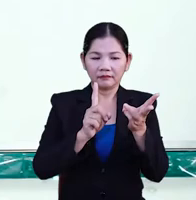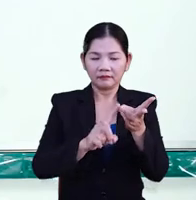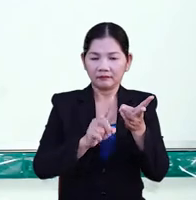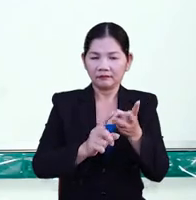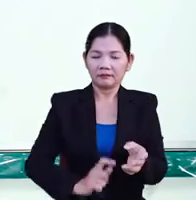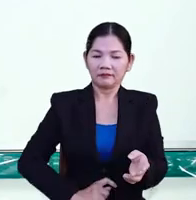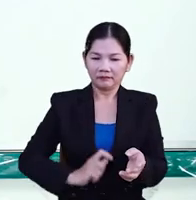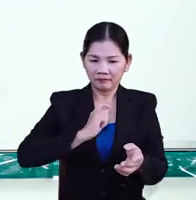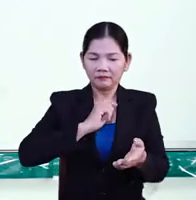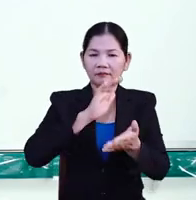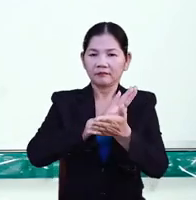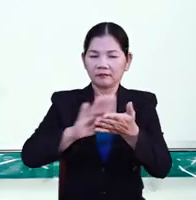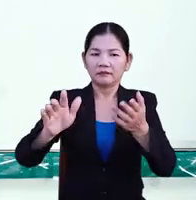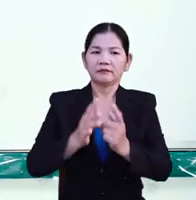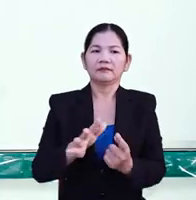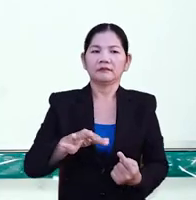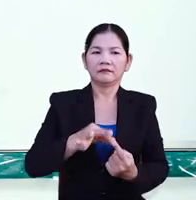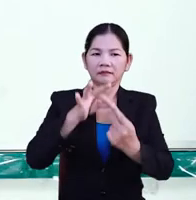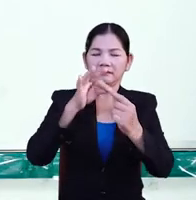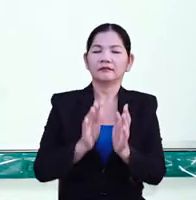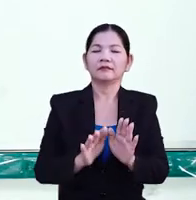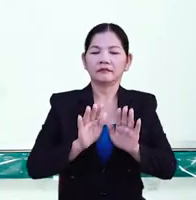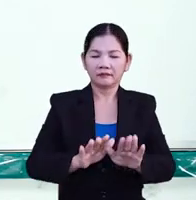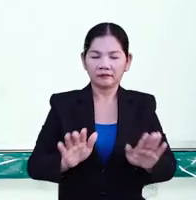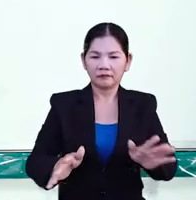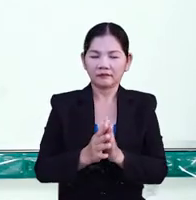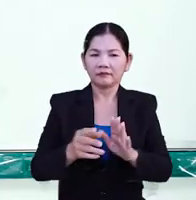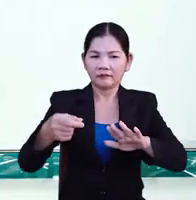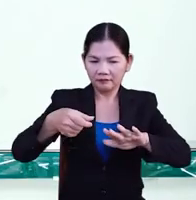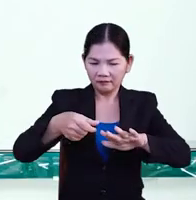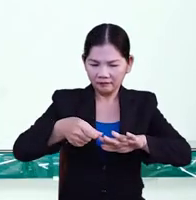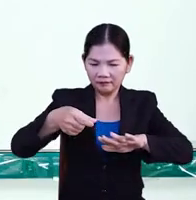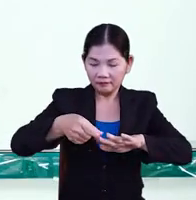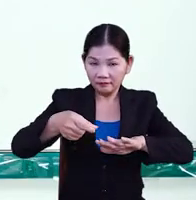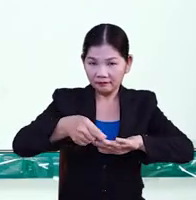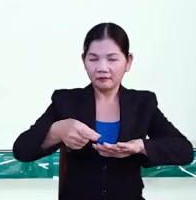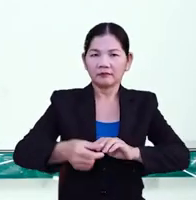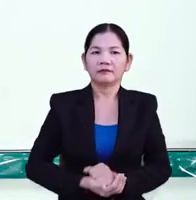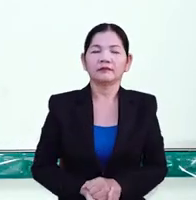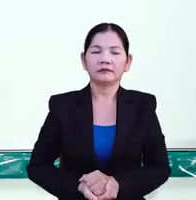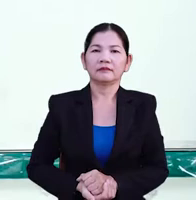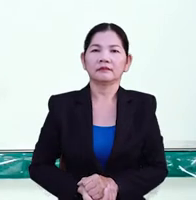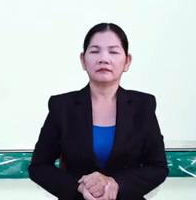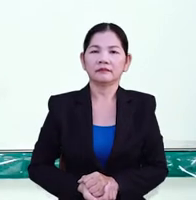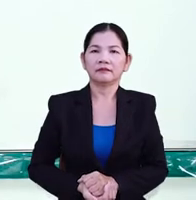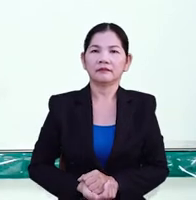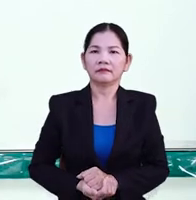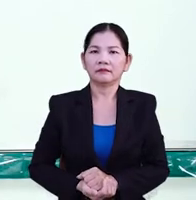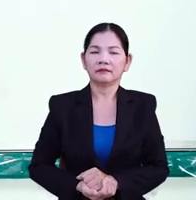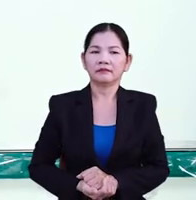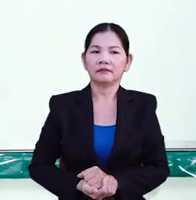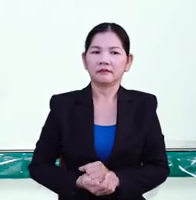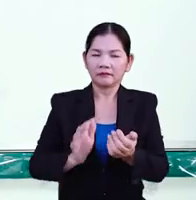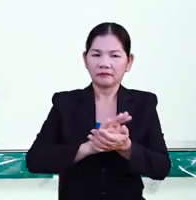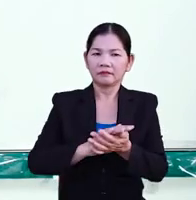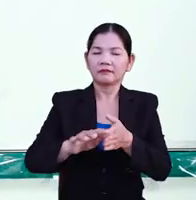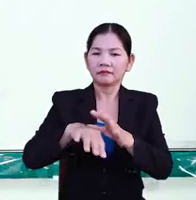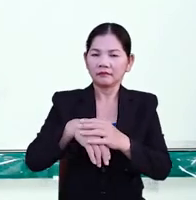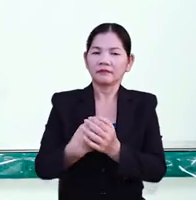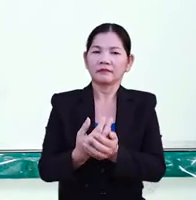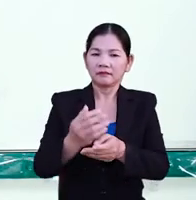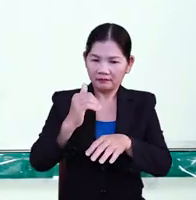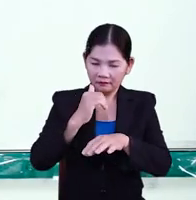រស់នៅស្អាតជាពិសេសកូនកូនកុំភ្លេចកាត់ក្រចកដៃផងណាចាហើយលាងដៃឲ្យបានញឹក